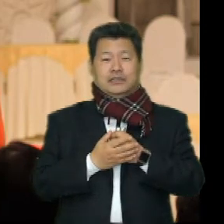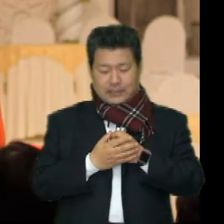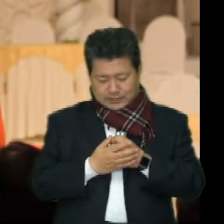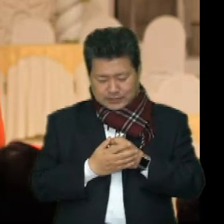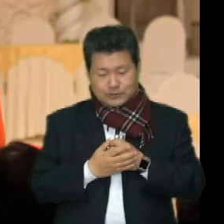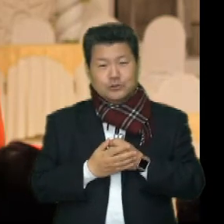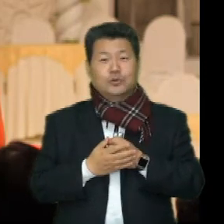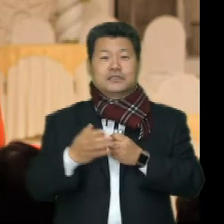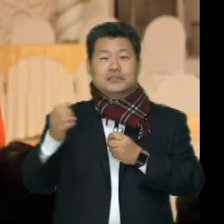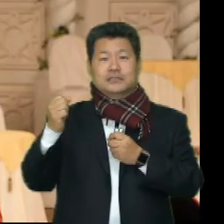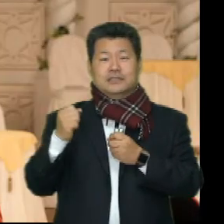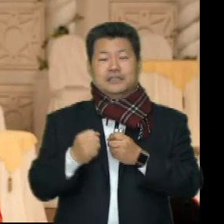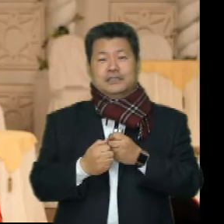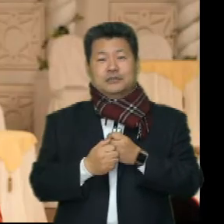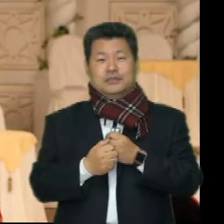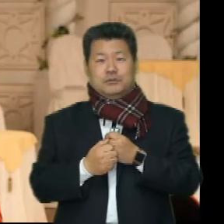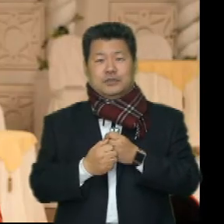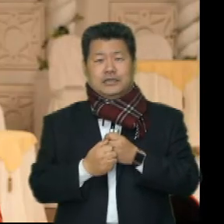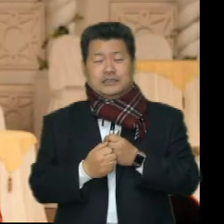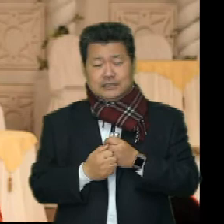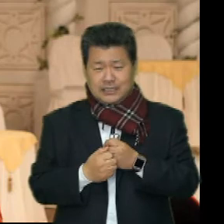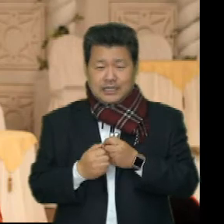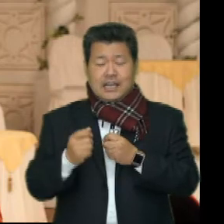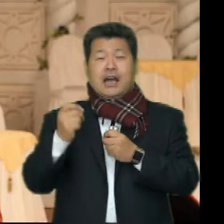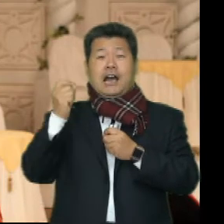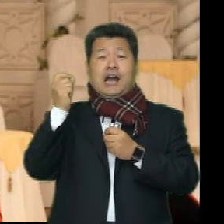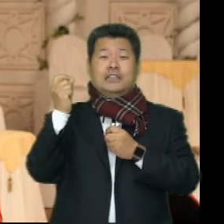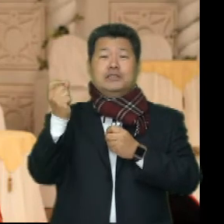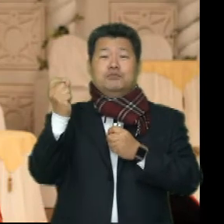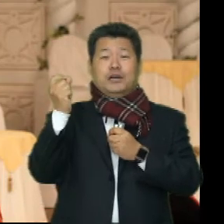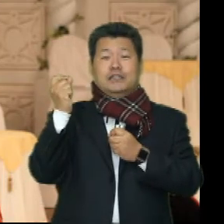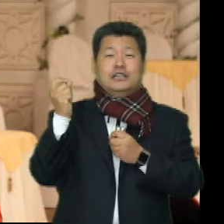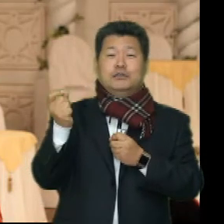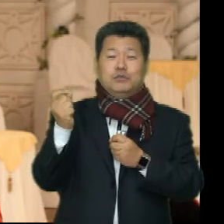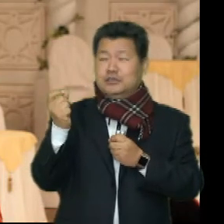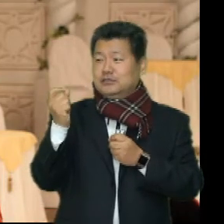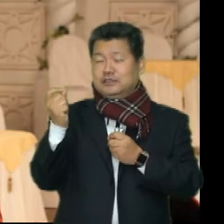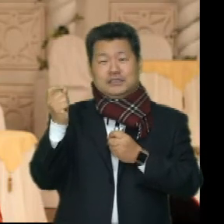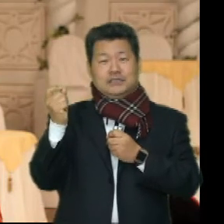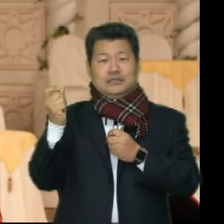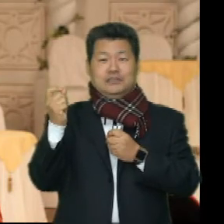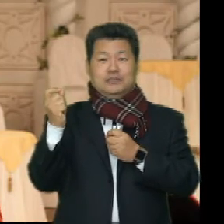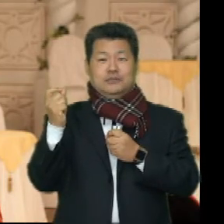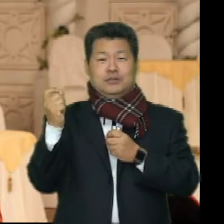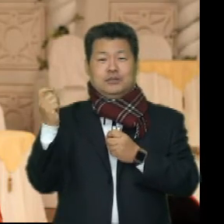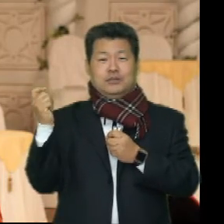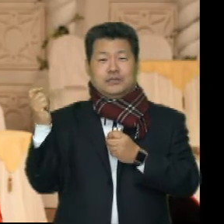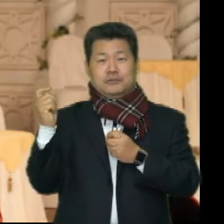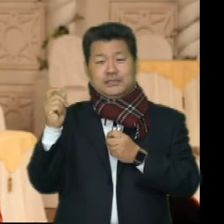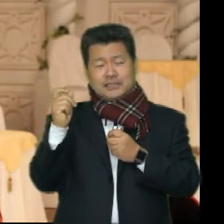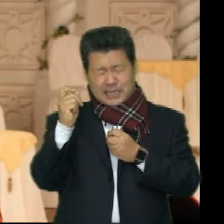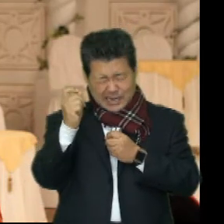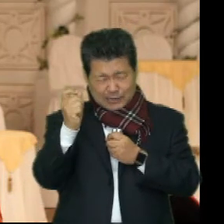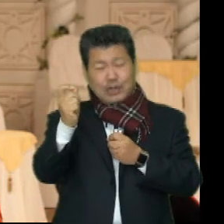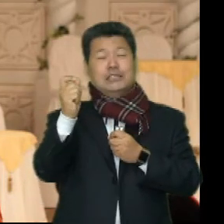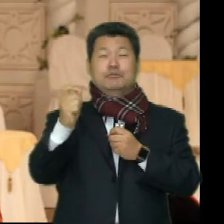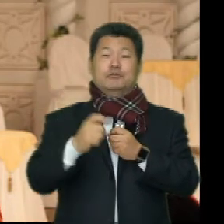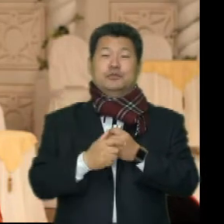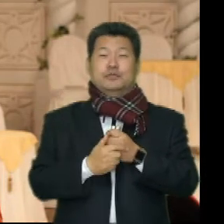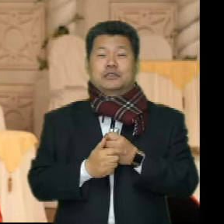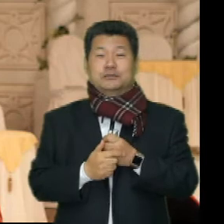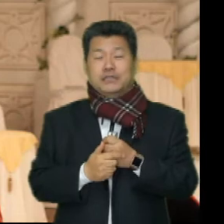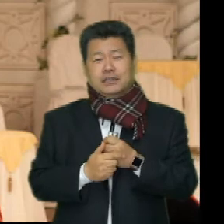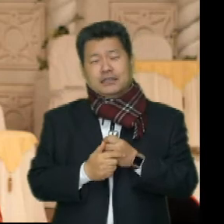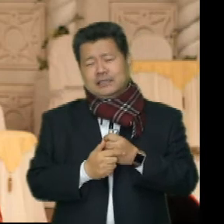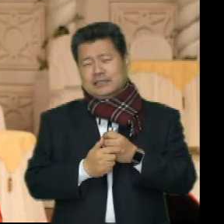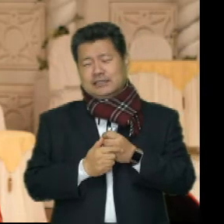나는 뭐 안 되겠다. 내가 또 오징어 시켜가지고 이제 먹으려고 그러는데 한 입만 이제 옆에 황쌤이 이제 자꾸 한